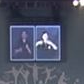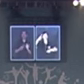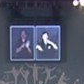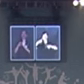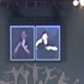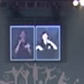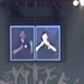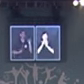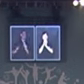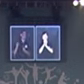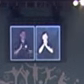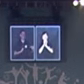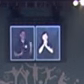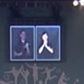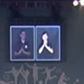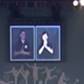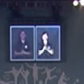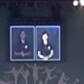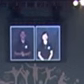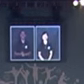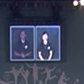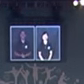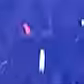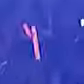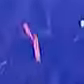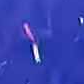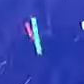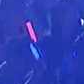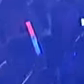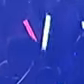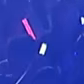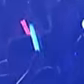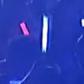段经典的古曲《 冲岩》。